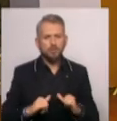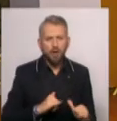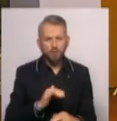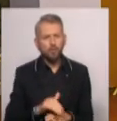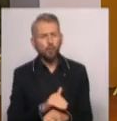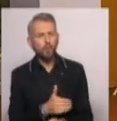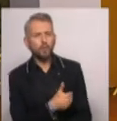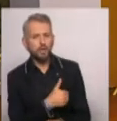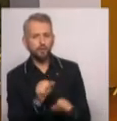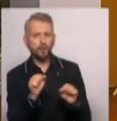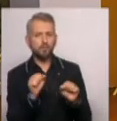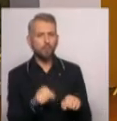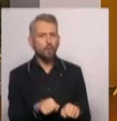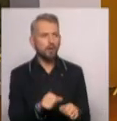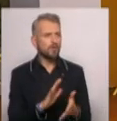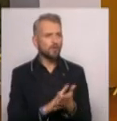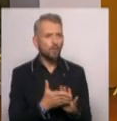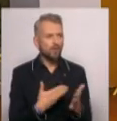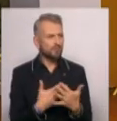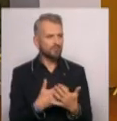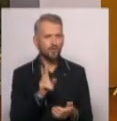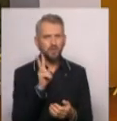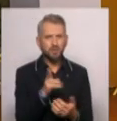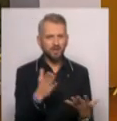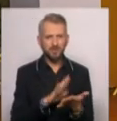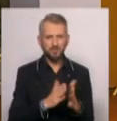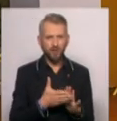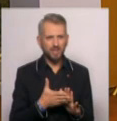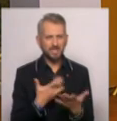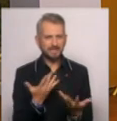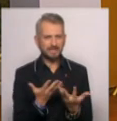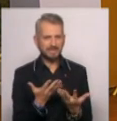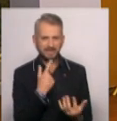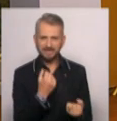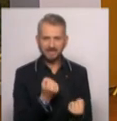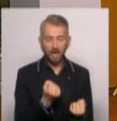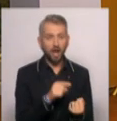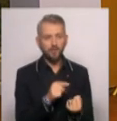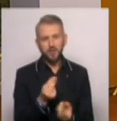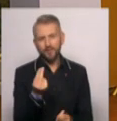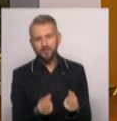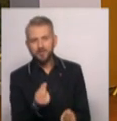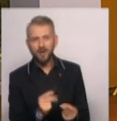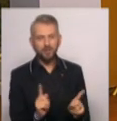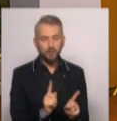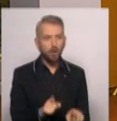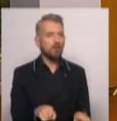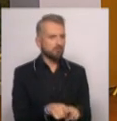навіть можуть розрядити ситуацію напружену в тролейбусі якимось жартом, якимось дотипом, так і є відверті